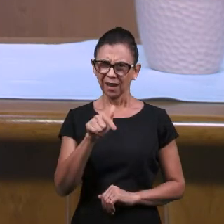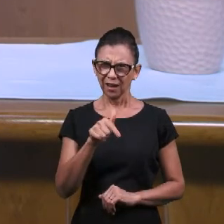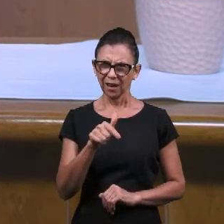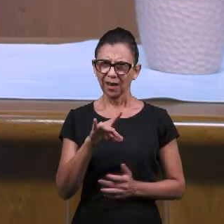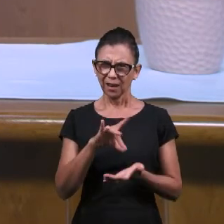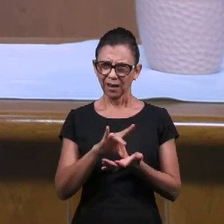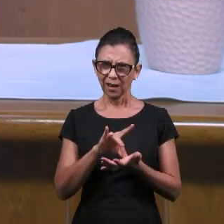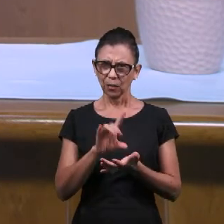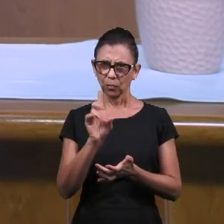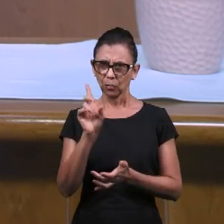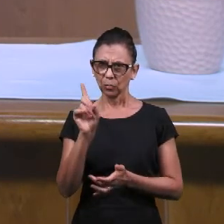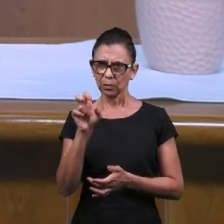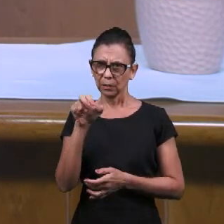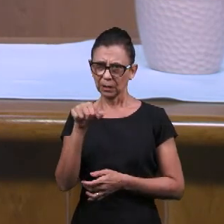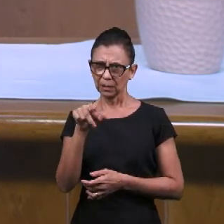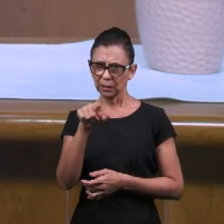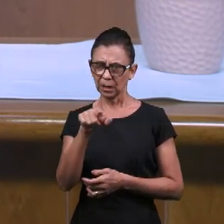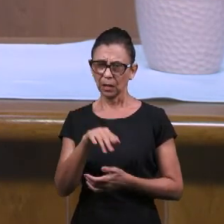ты